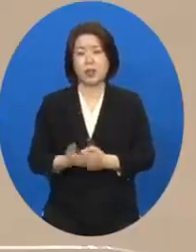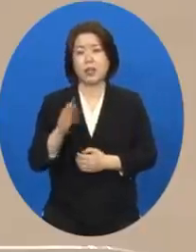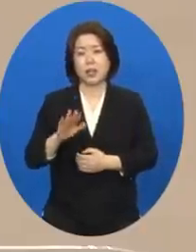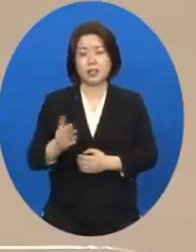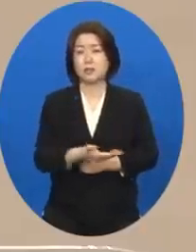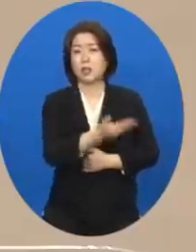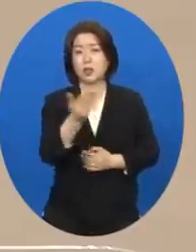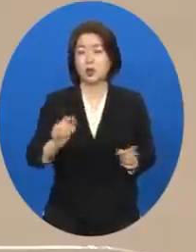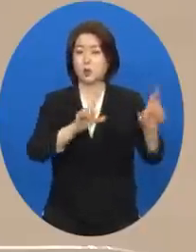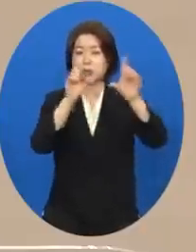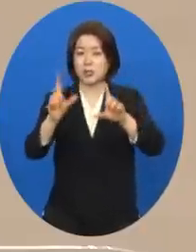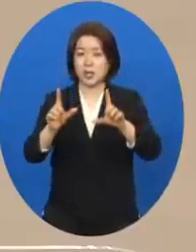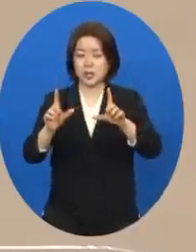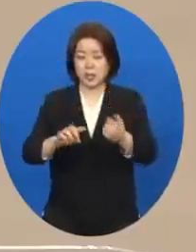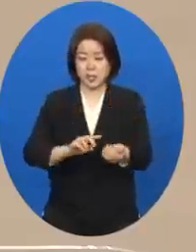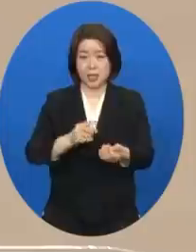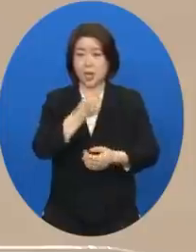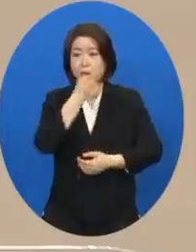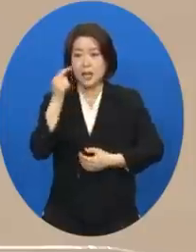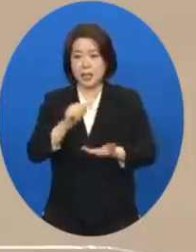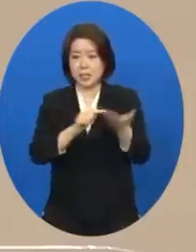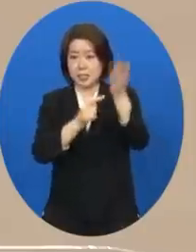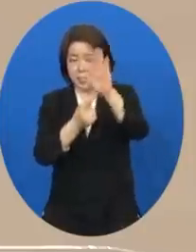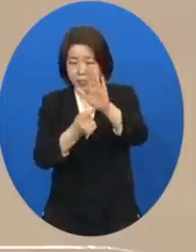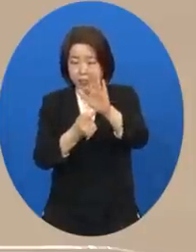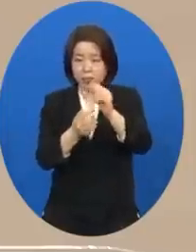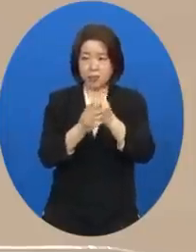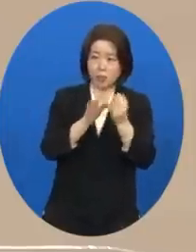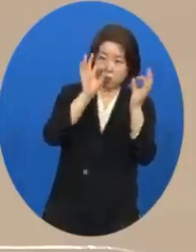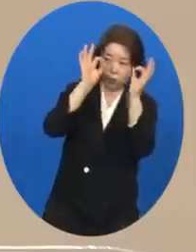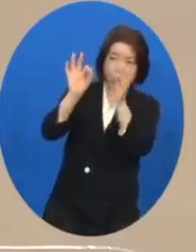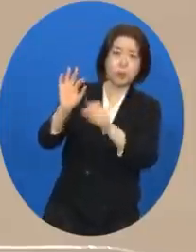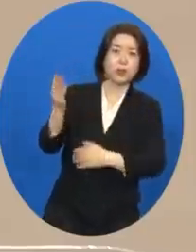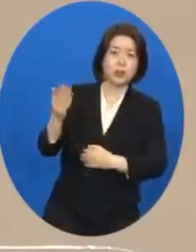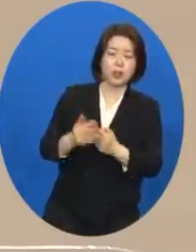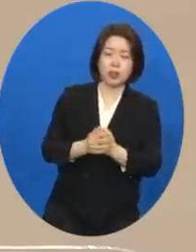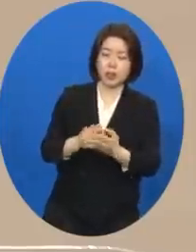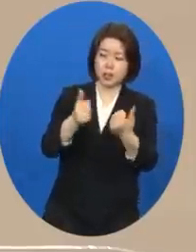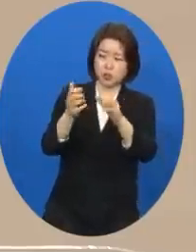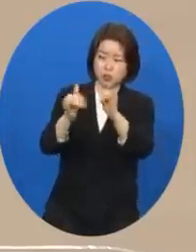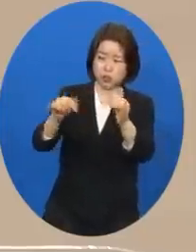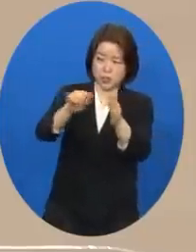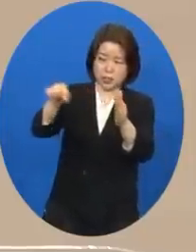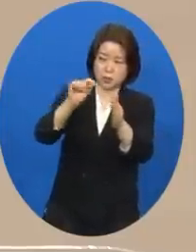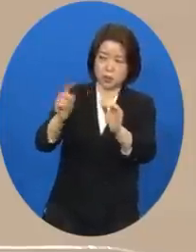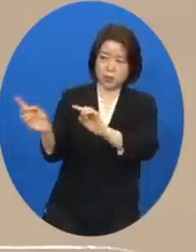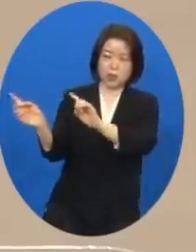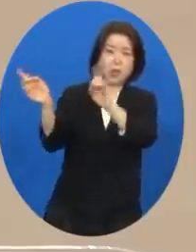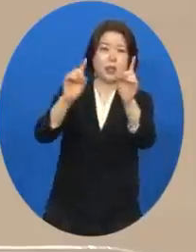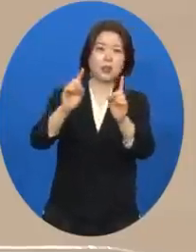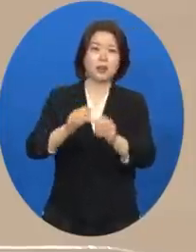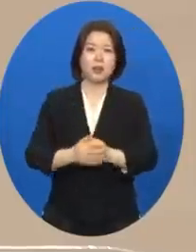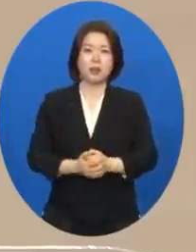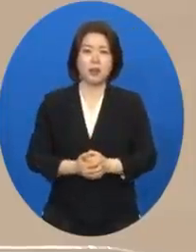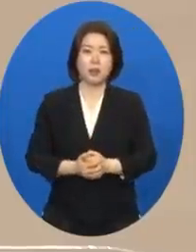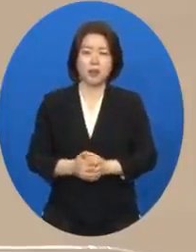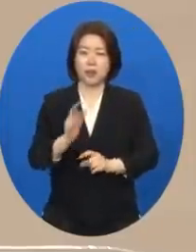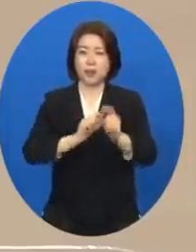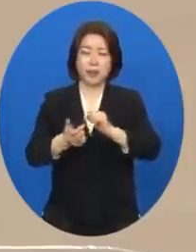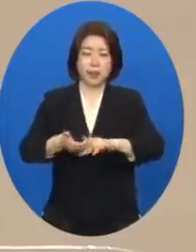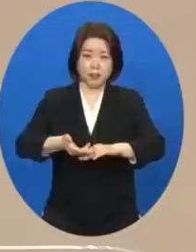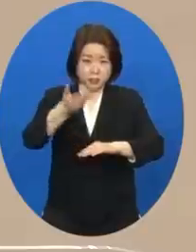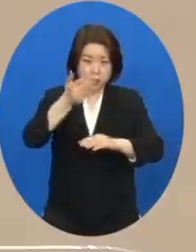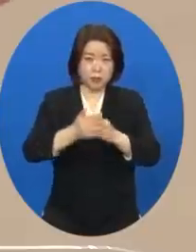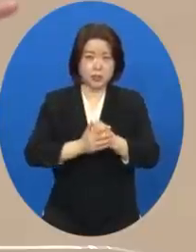나타나는 것을 주목하게 될 겁니다 죽은 자들 가운데 일어나라 더 이상